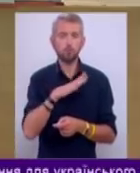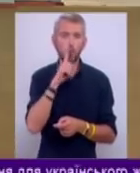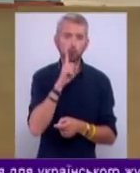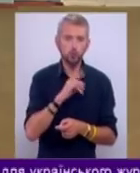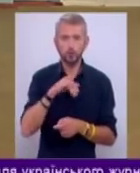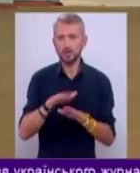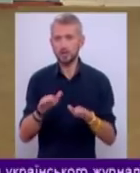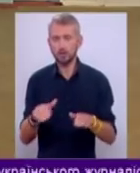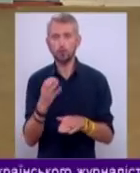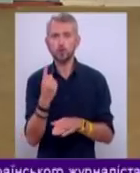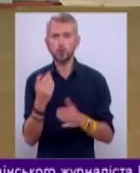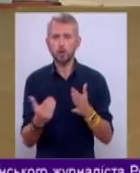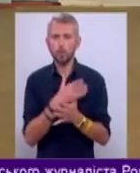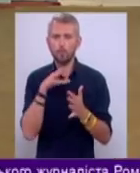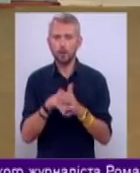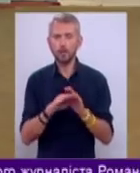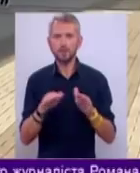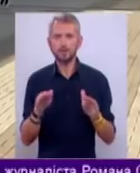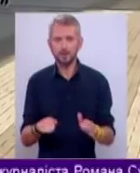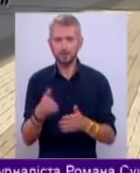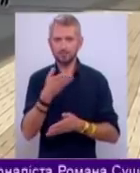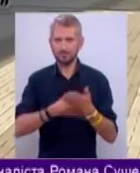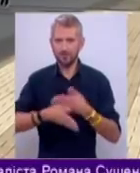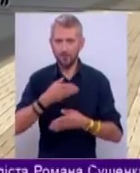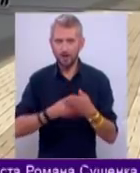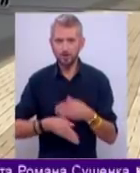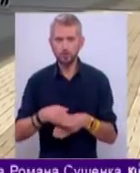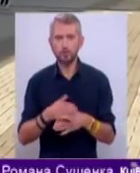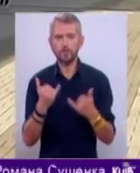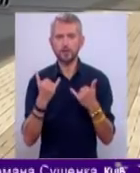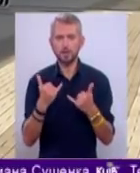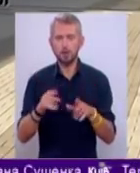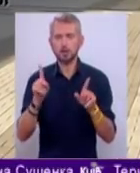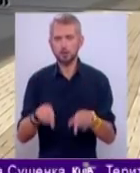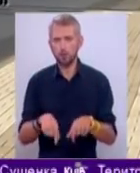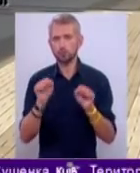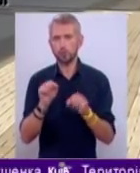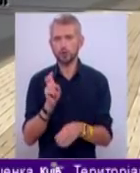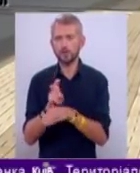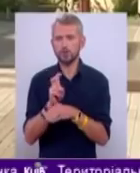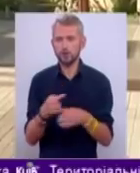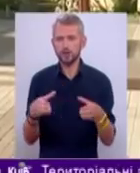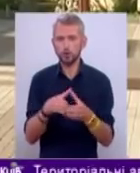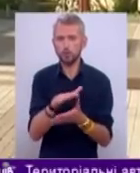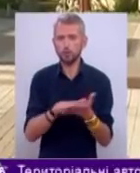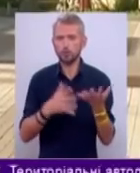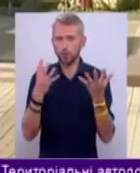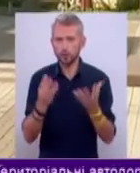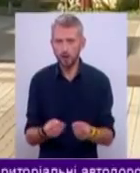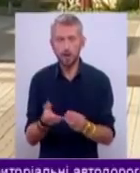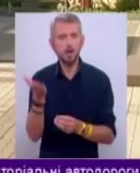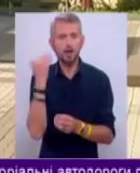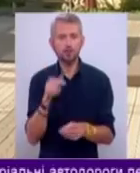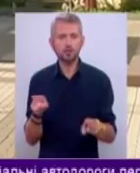дітям. І ще одне нововведення. Діти з особливими освітніми потребами відтепер також зможуть відвідувати групи подовженого дня.